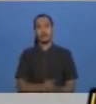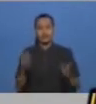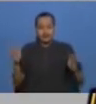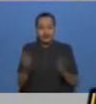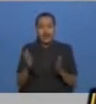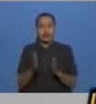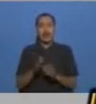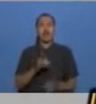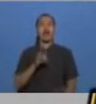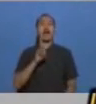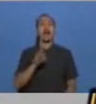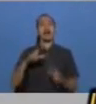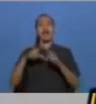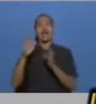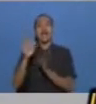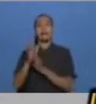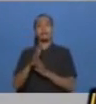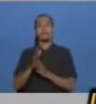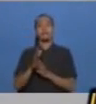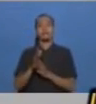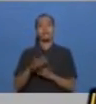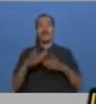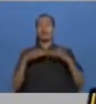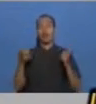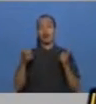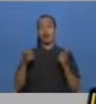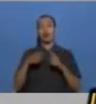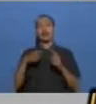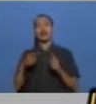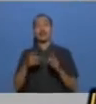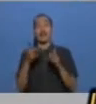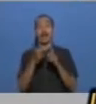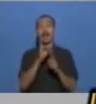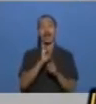ya, yang dilaksanakan oleh Humanity and Inclusion, Sasana